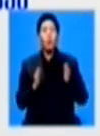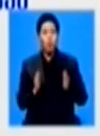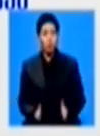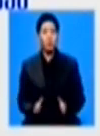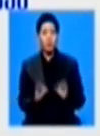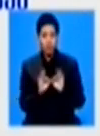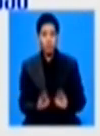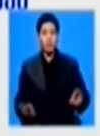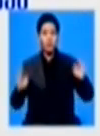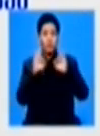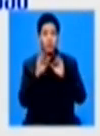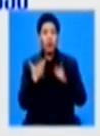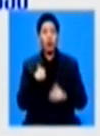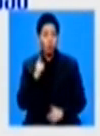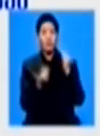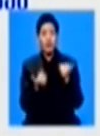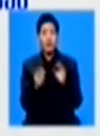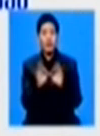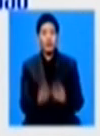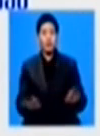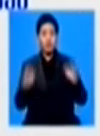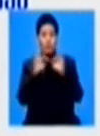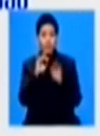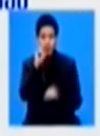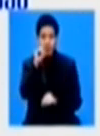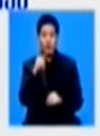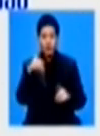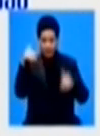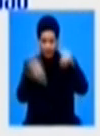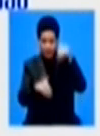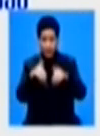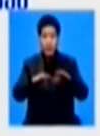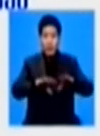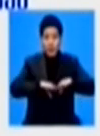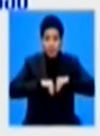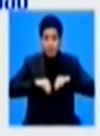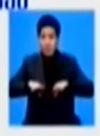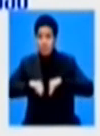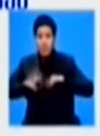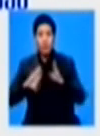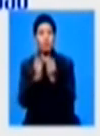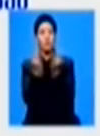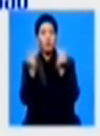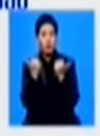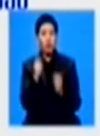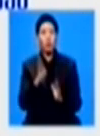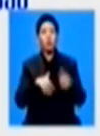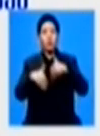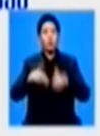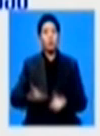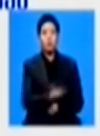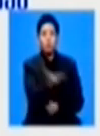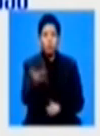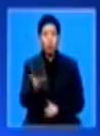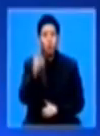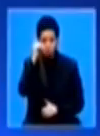ซึ่งใกล้เข้ามานี้ถือเป็นเรื่องที่ประชาชนทุกคนต้องร่วมมือกันในการใช้สิทธิ์รัฐบาลจะไม่ก้าวล่วงให้ประชาชนเป็นผู้ตัดสิน